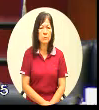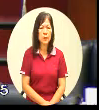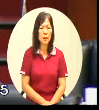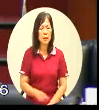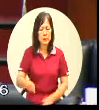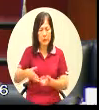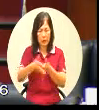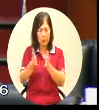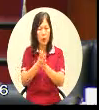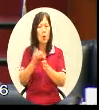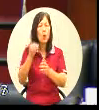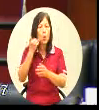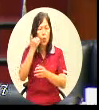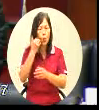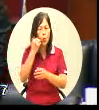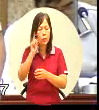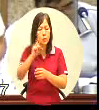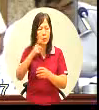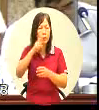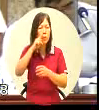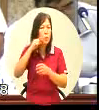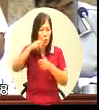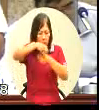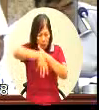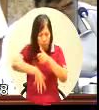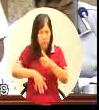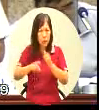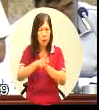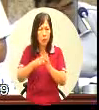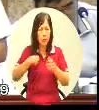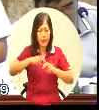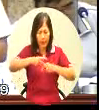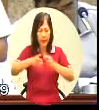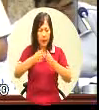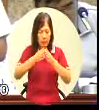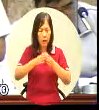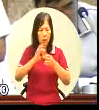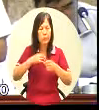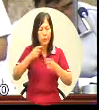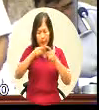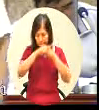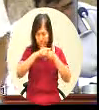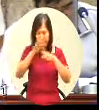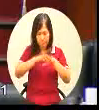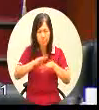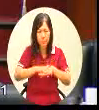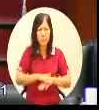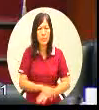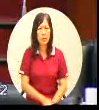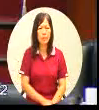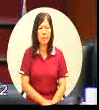这个部分如果有一些户政系统可以我们改善的，我们一定会来研议。好，